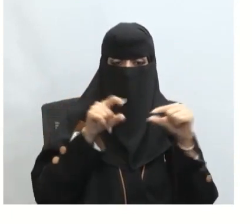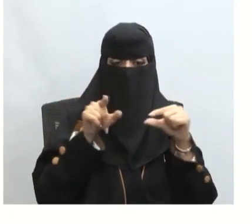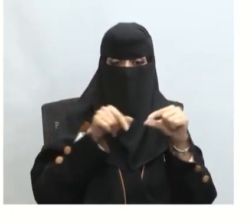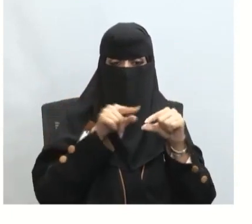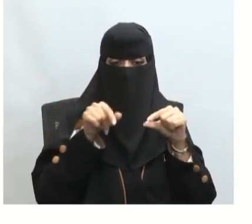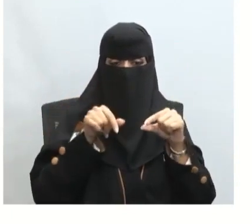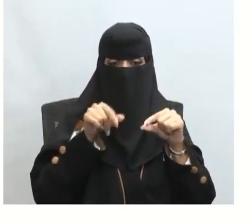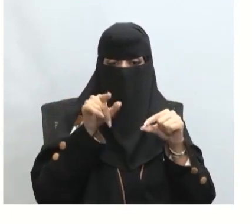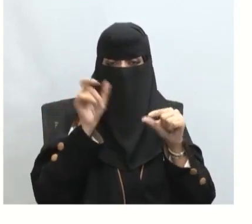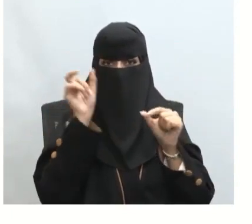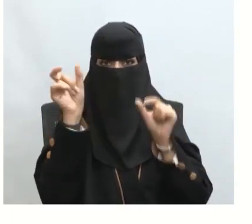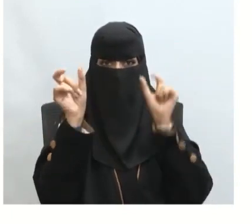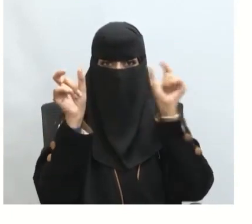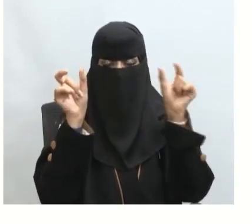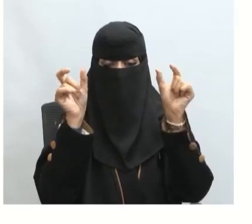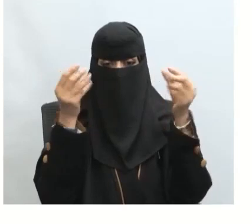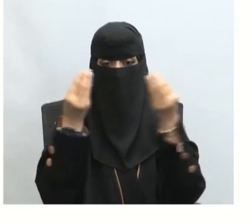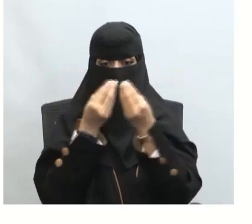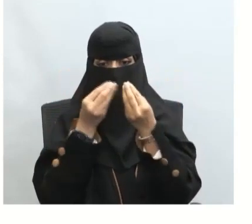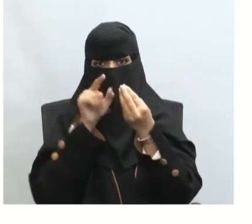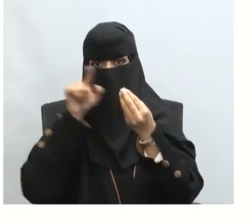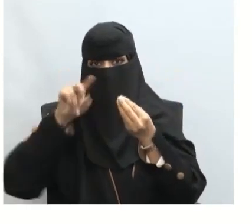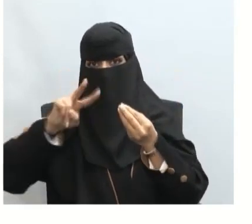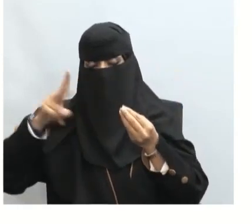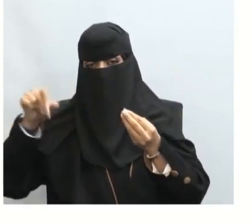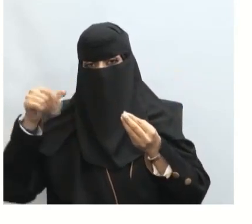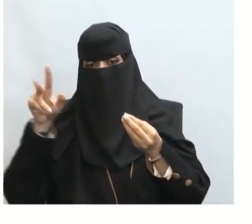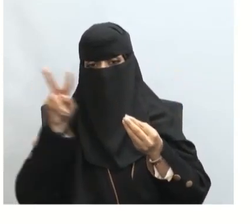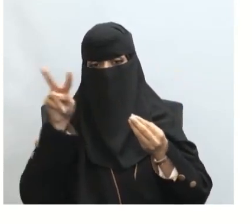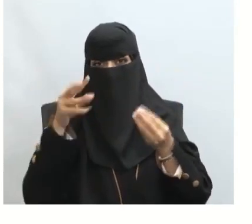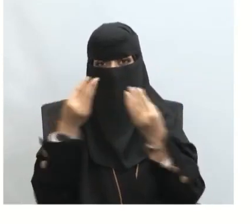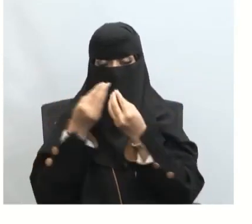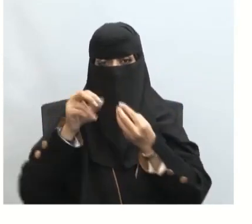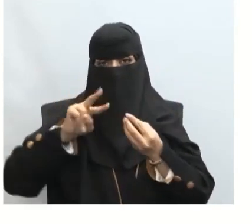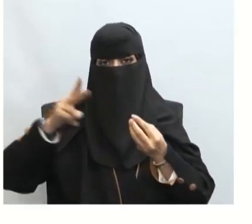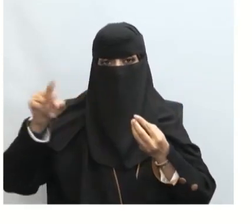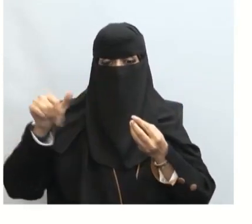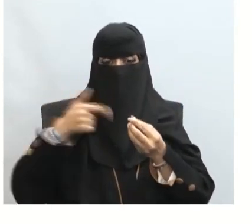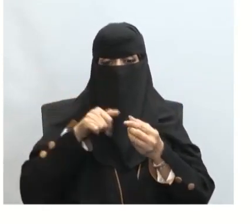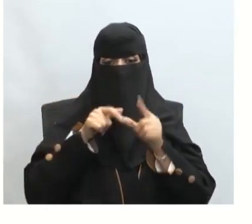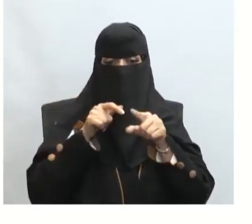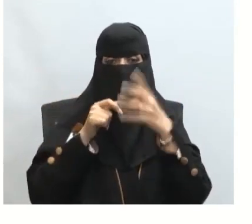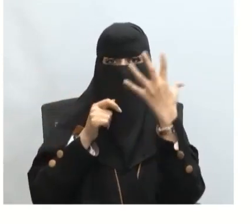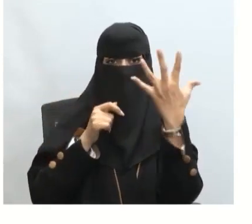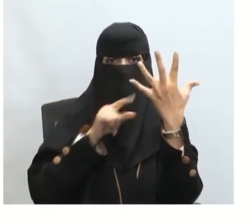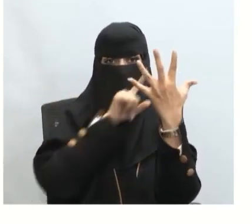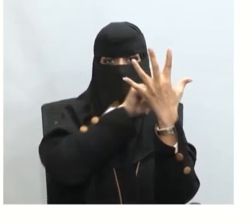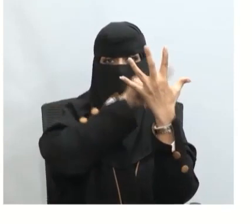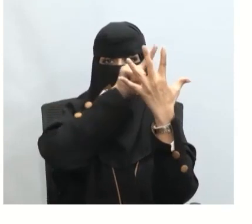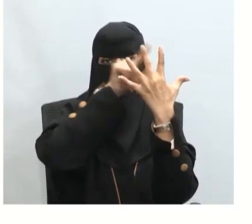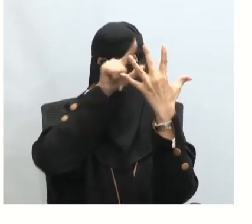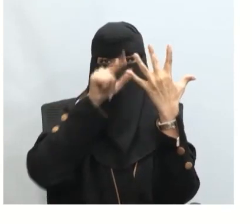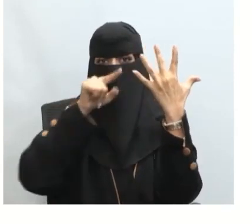مع اعطاني متعدد ايثيلين ماذا لو وضعت خمس جزيئات مثلا